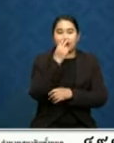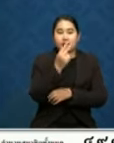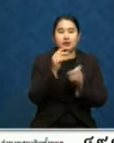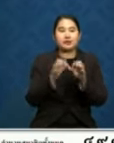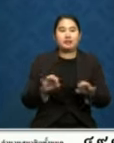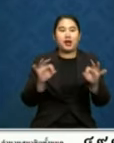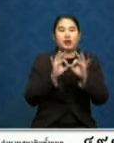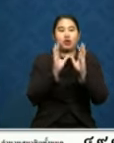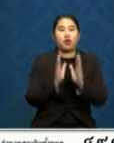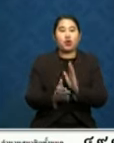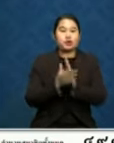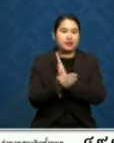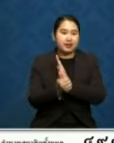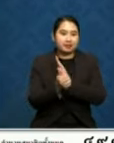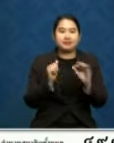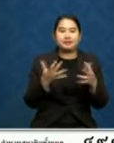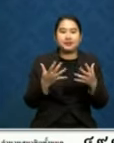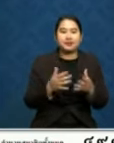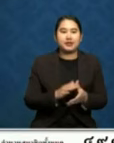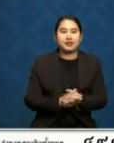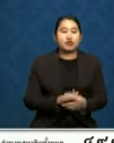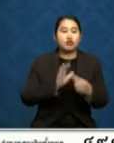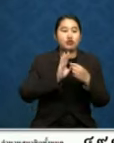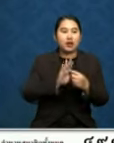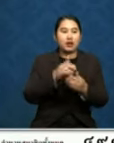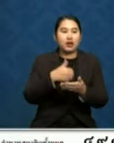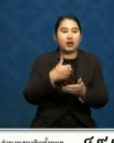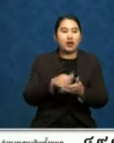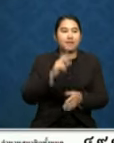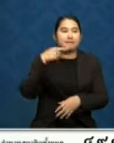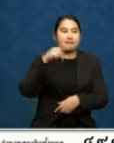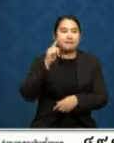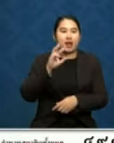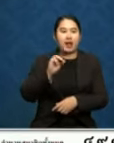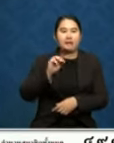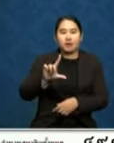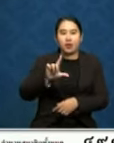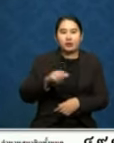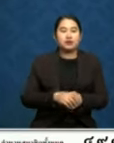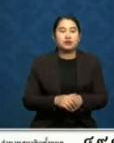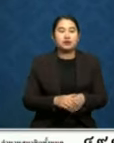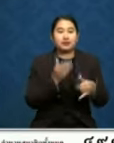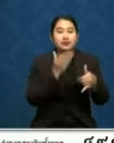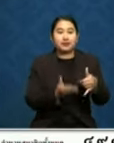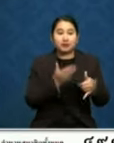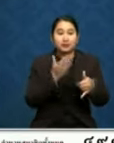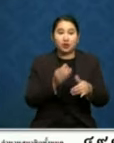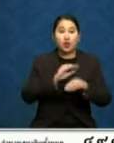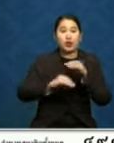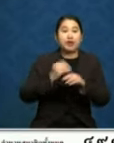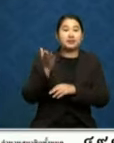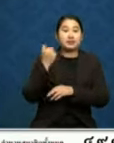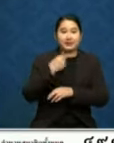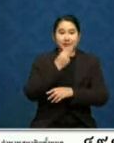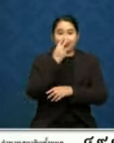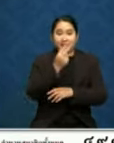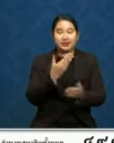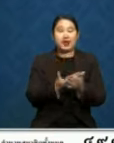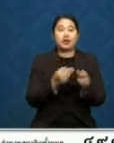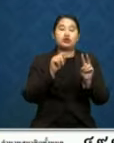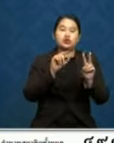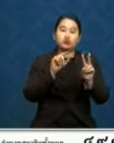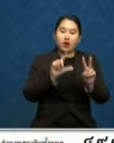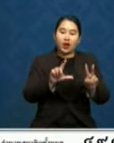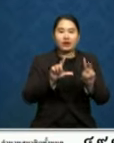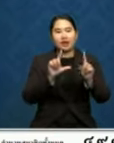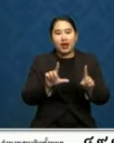ของผู้เชี่ยวชาญที่มากประสบการณ์อย่างกรณีของป้ามนแห่งบ้านกัญจนาพิเศษค่ะถ้าเราเห็นประมาณ2โครงการสักครู่นะคะ2ล้านบาทบ้าง